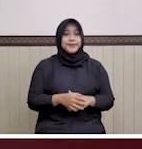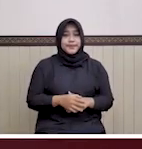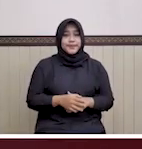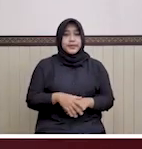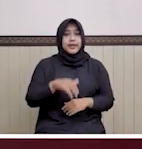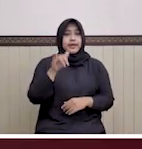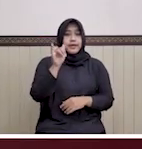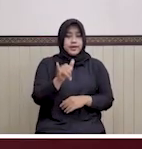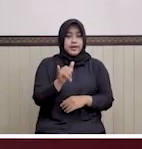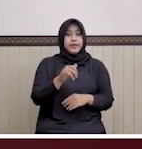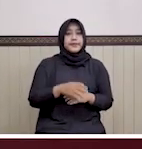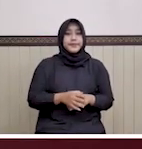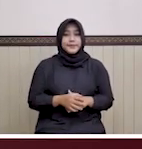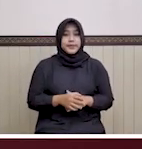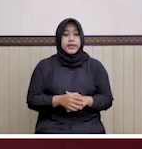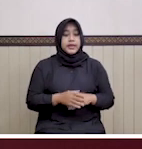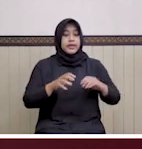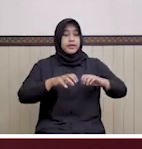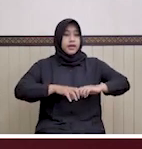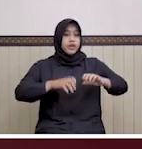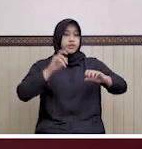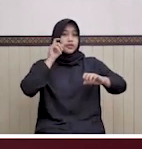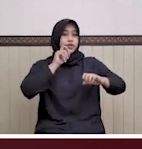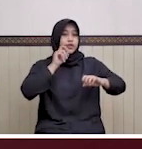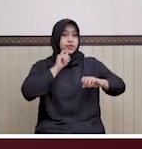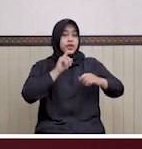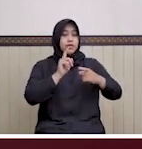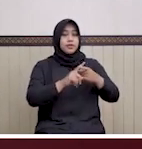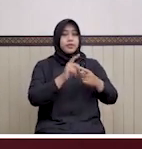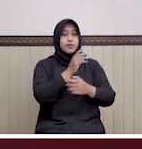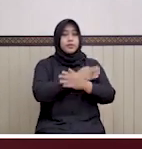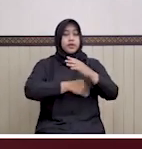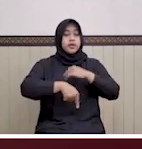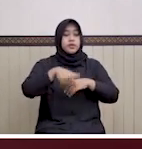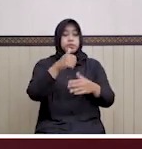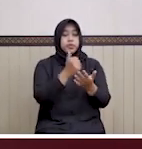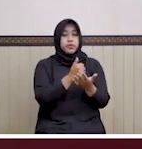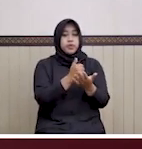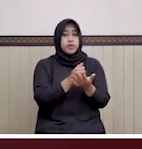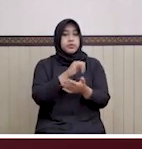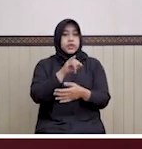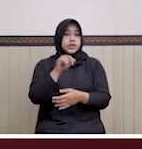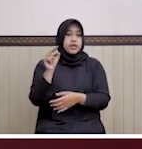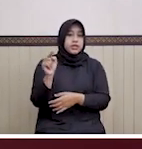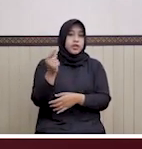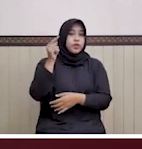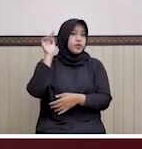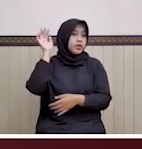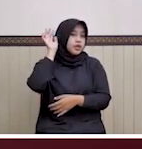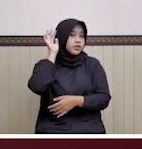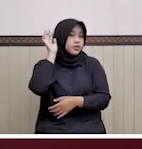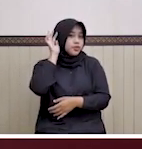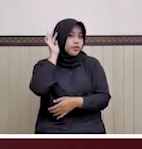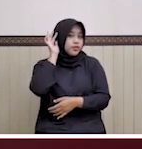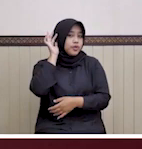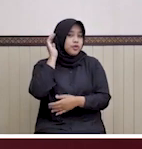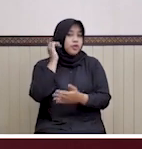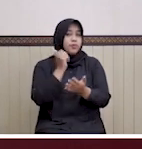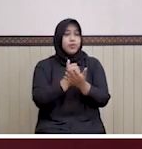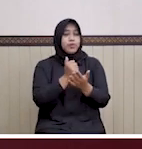ya Eh kekerasan seksual di teman-teman table itu menjadi salah satu isu yang sangat